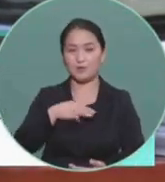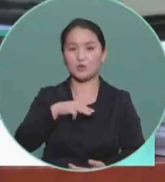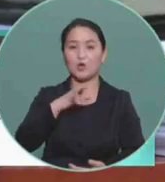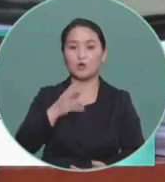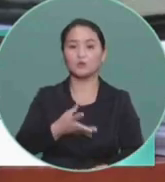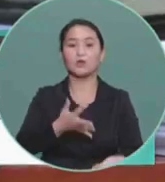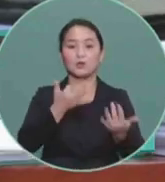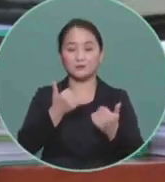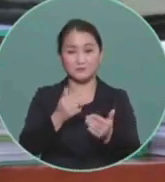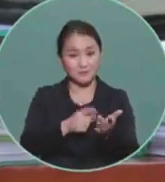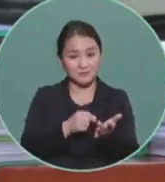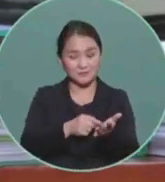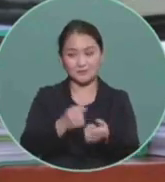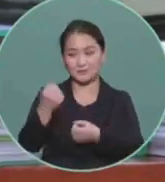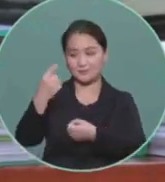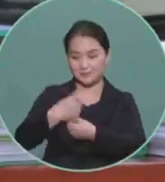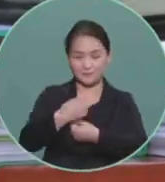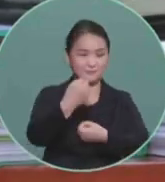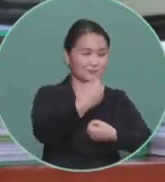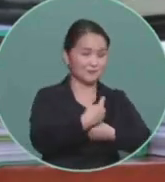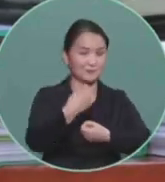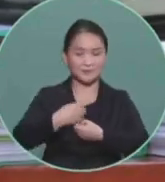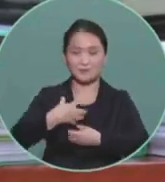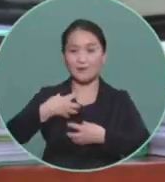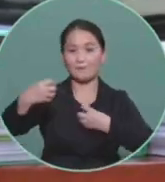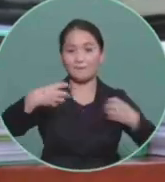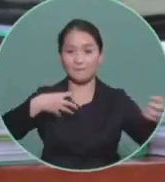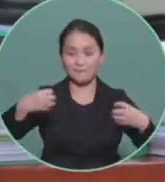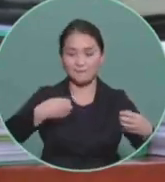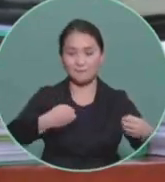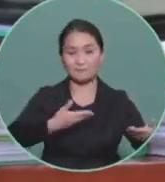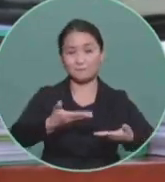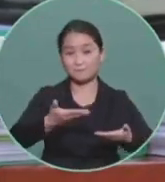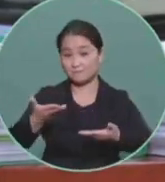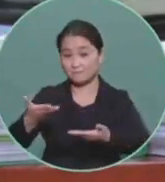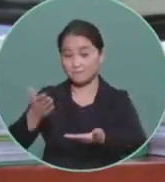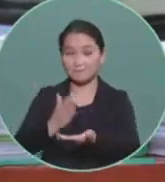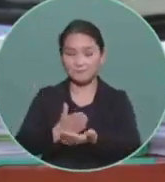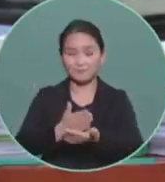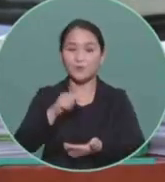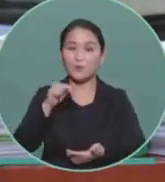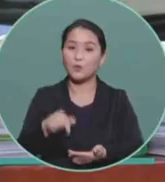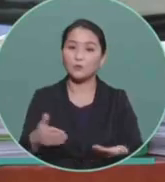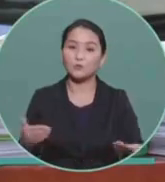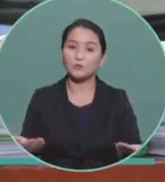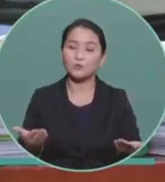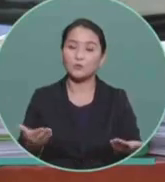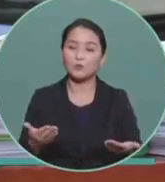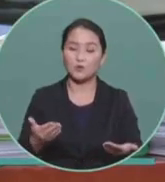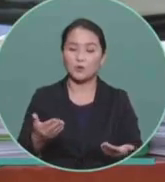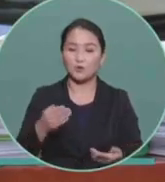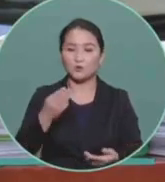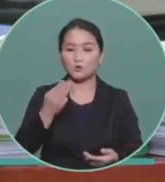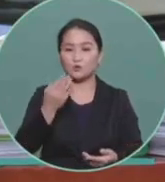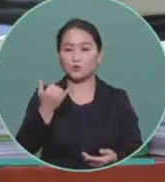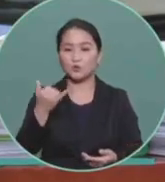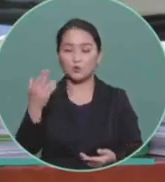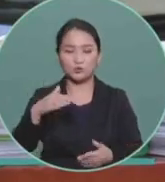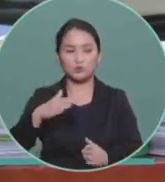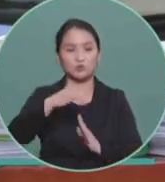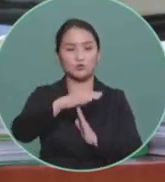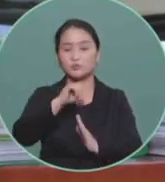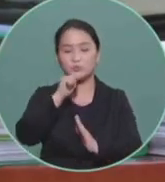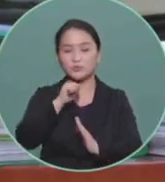таван төлш хэрэгтэй байна гэт ингээд захиалаад аваад төлшөө борлуулаад явчих. Энд дээр одоо бол ямар нэгэн байдлаар төш шууд зогсно гэсэн